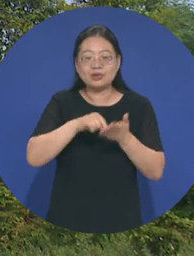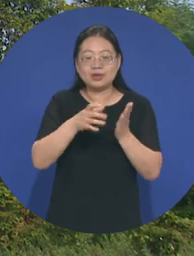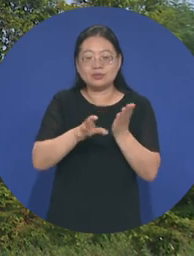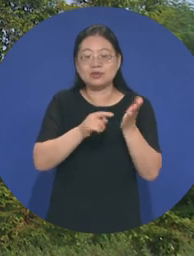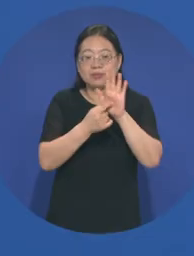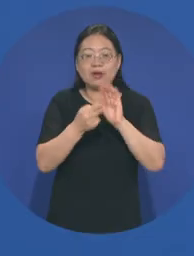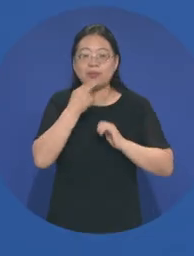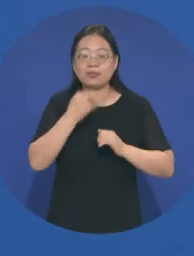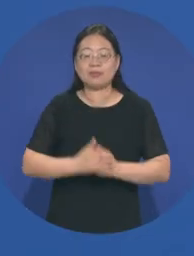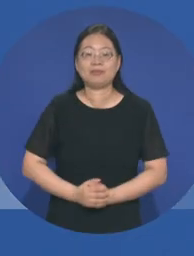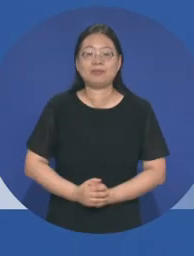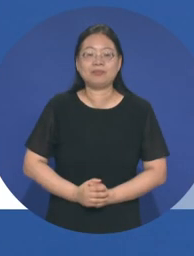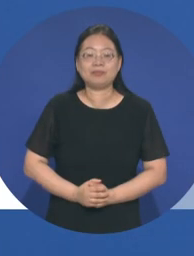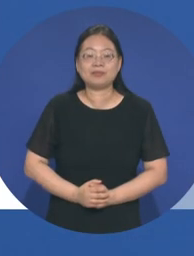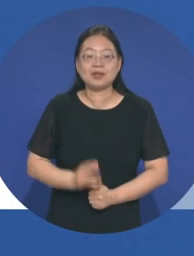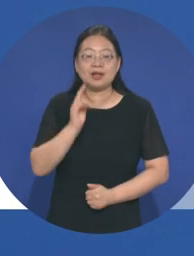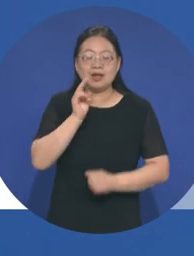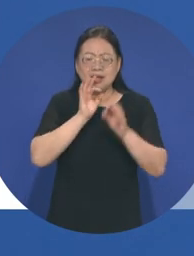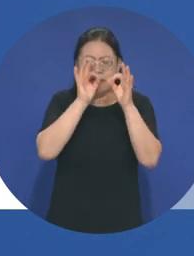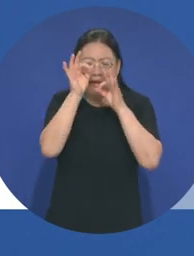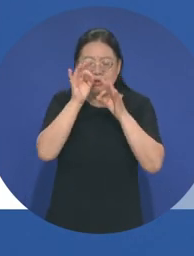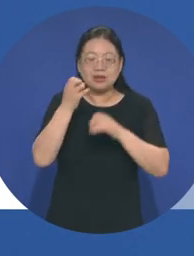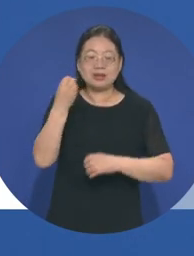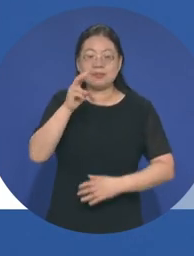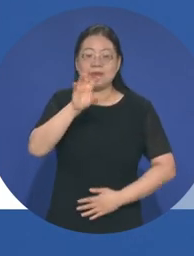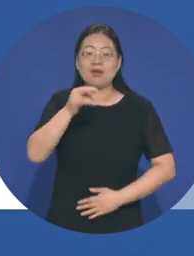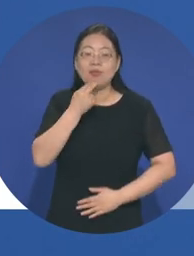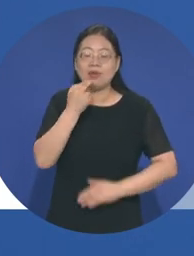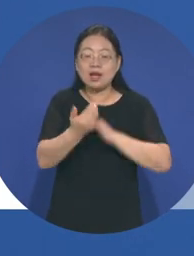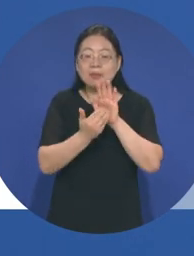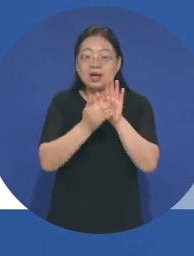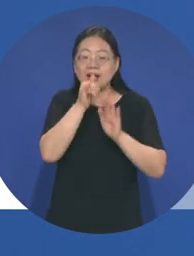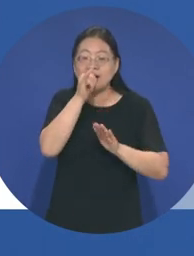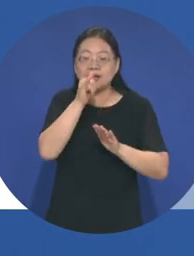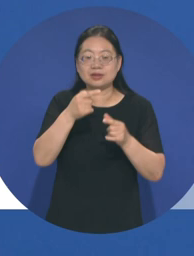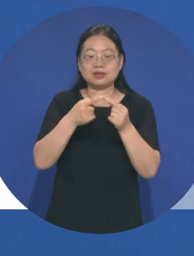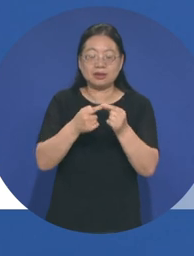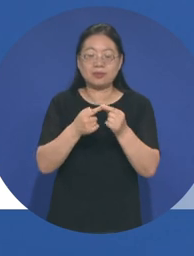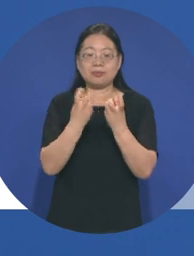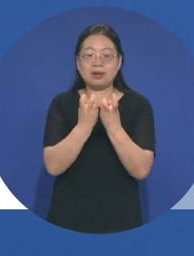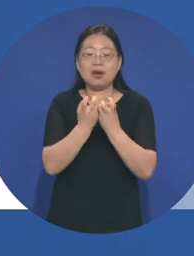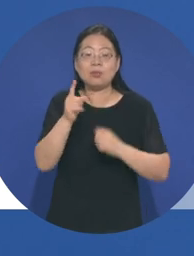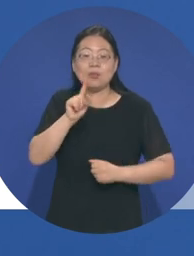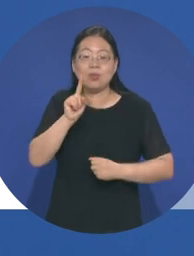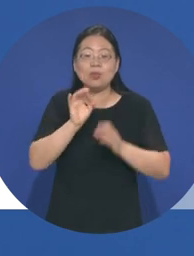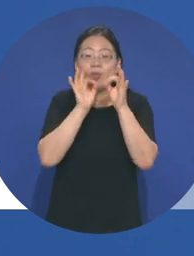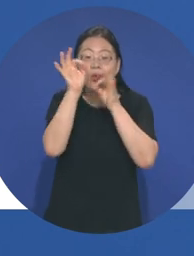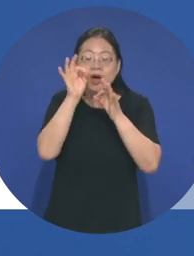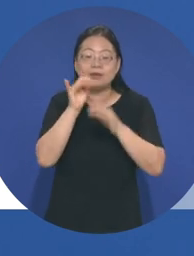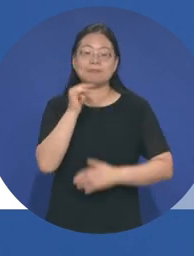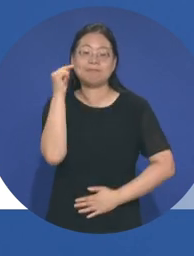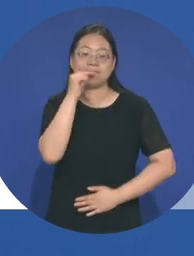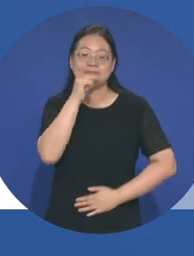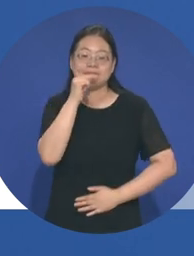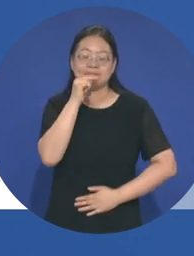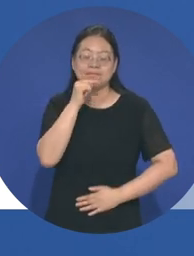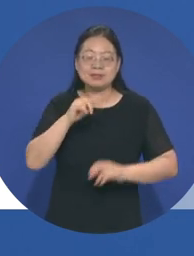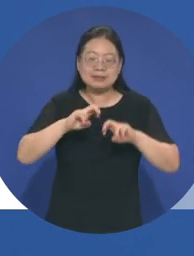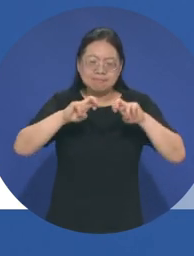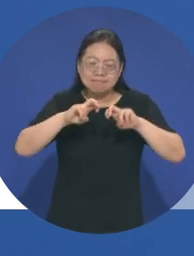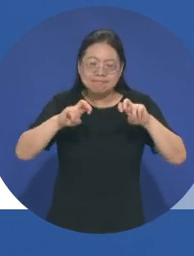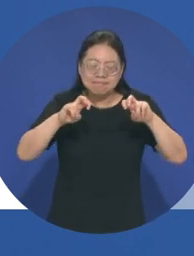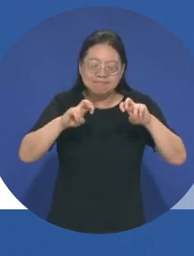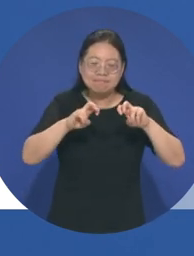않았습니다. 참사를 되풀이하지 않는 또 예방할 수 있는 첫 걸음은 사고의 철저한